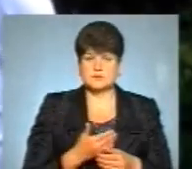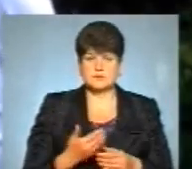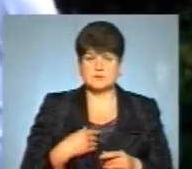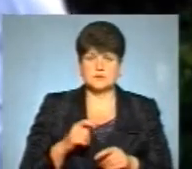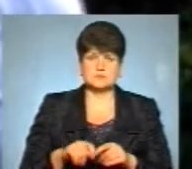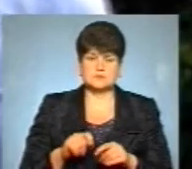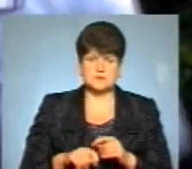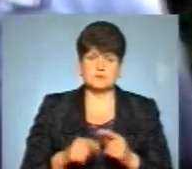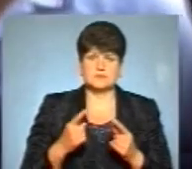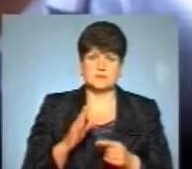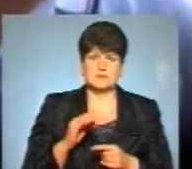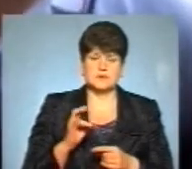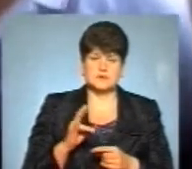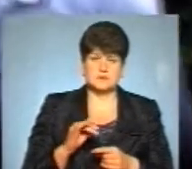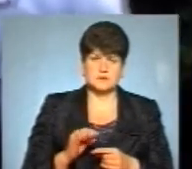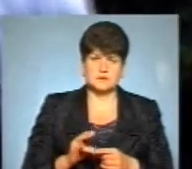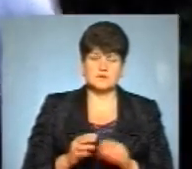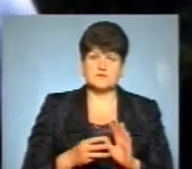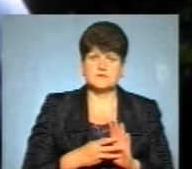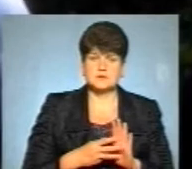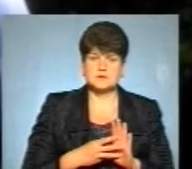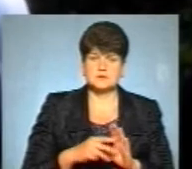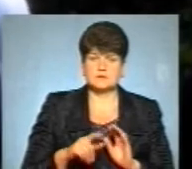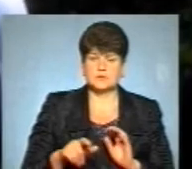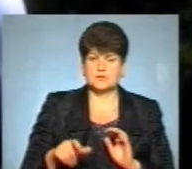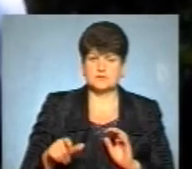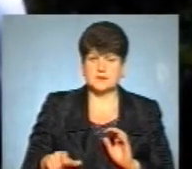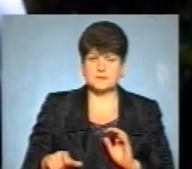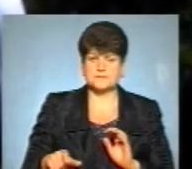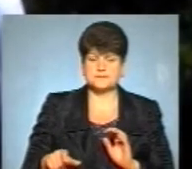обстежили в Великих Вікнах 8 людей на